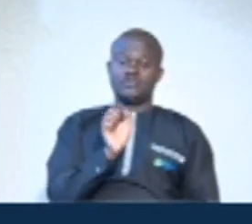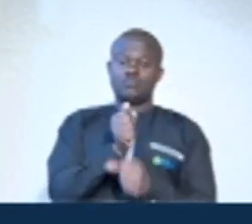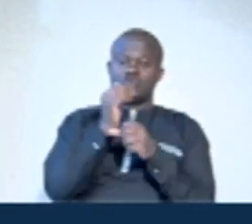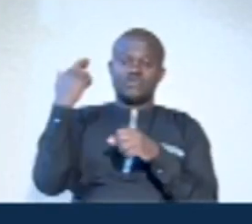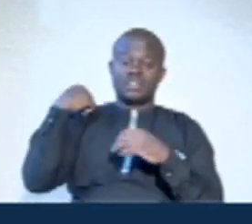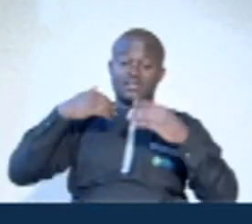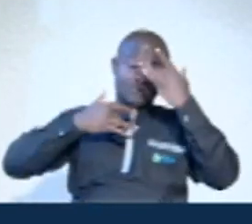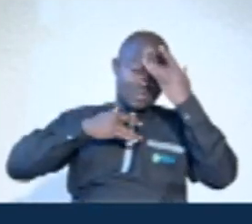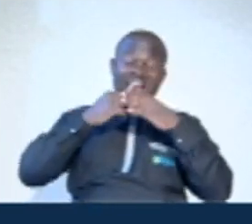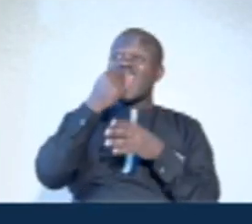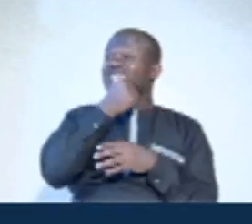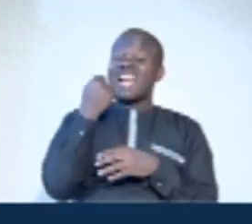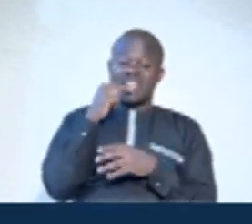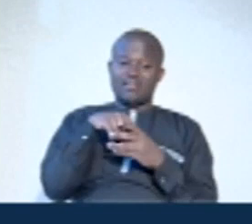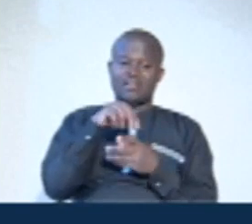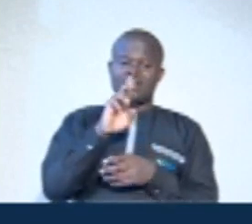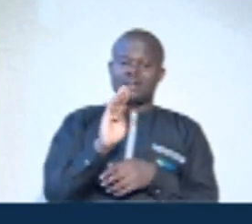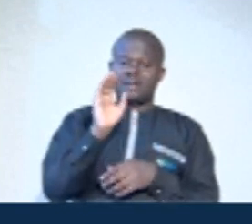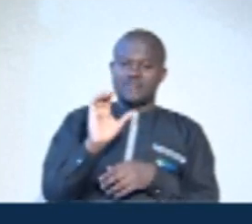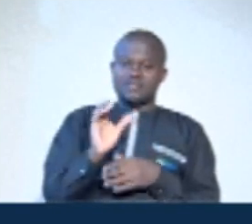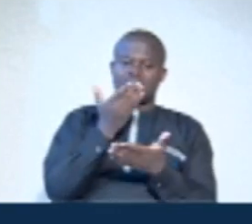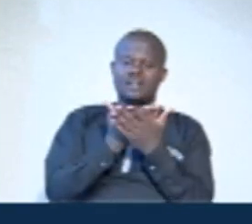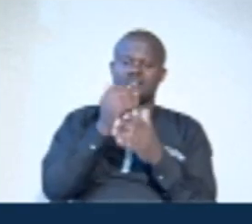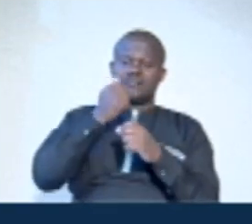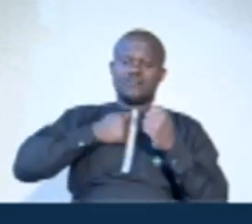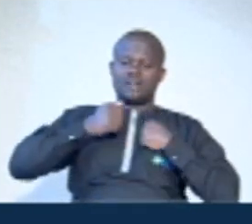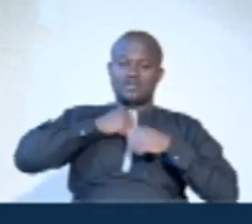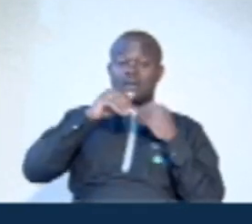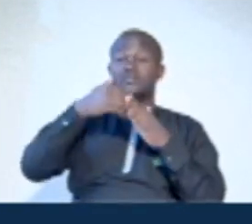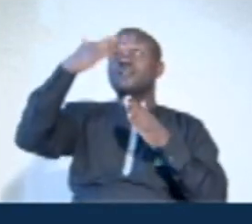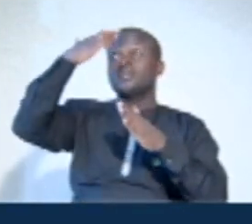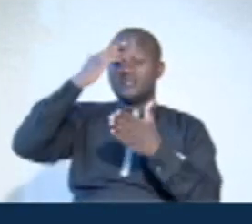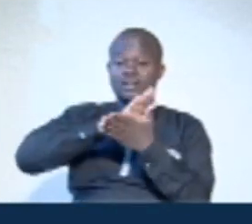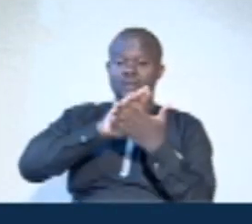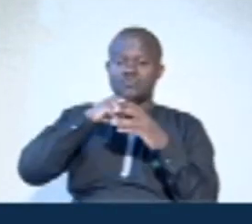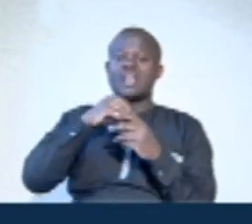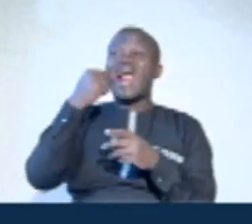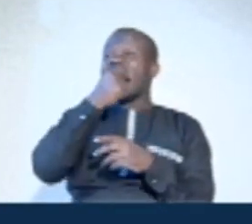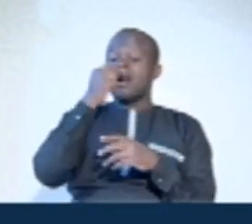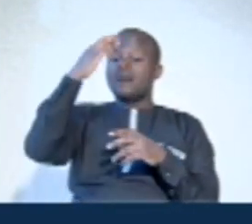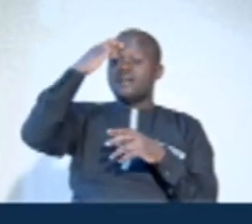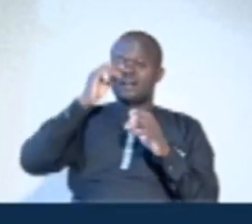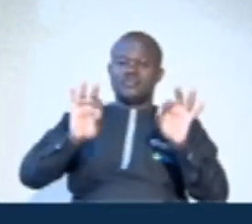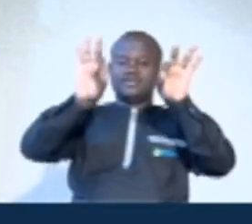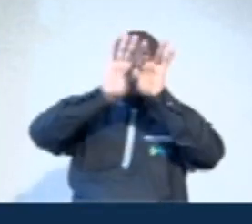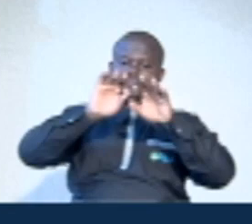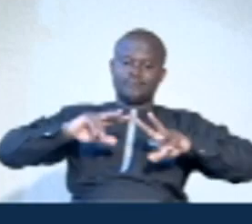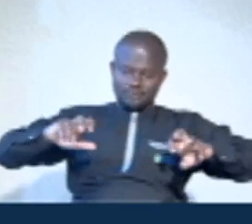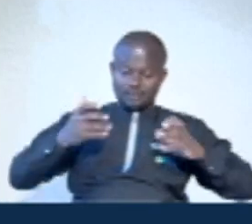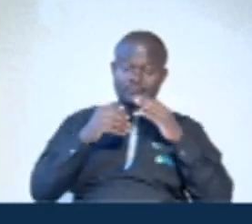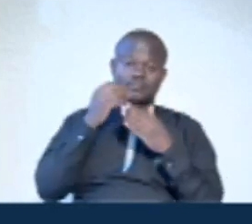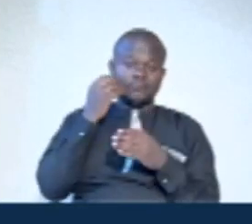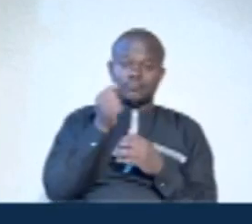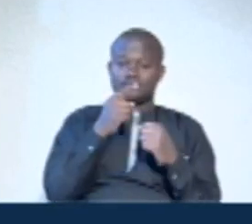indwara zo mu kanwa mu kigo cy'igihugu cy'ubuzima RBC, asaba abanyarwanda kuzirikana isuku yo mu kanwa, akibutsa ko ari ngombwa kwisuzumisha byibura buri